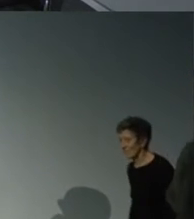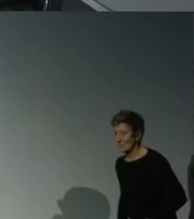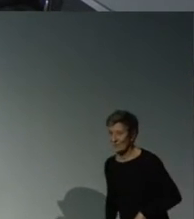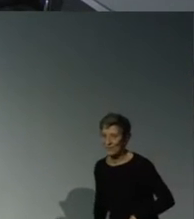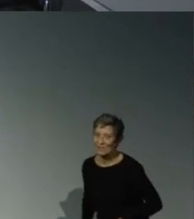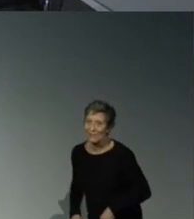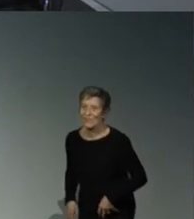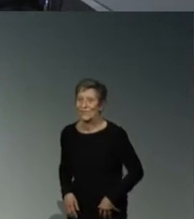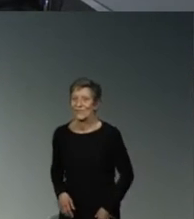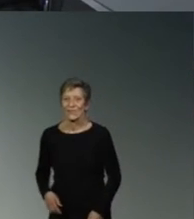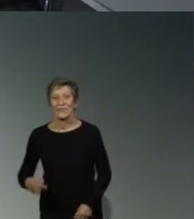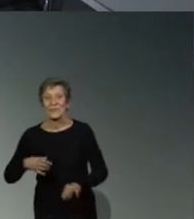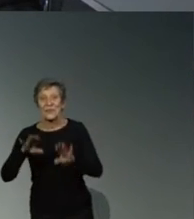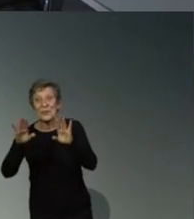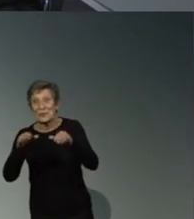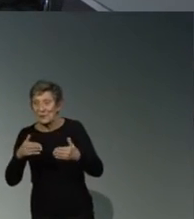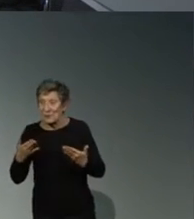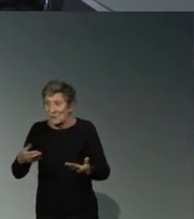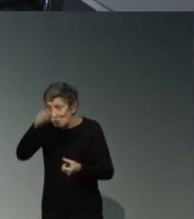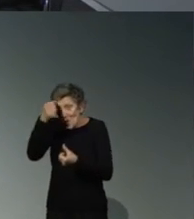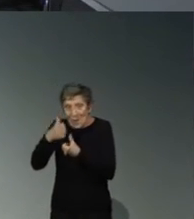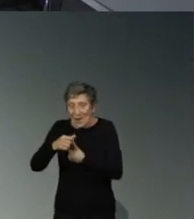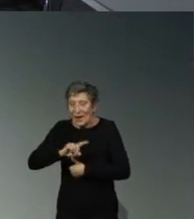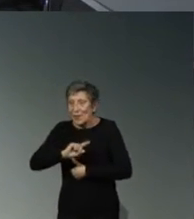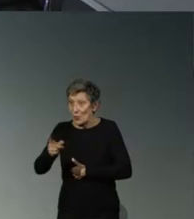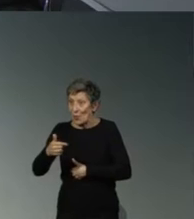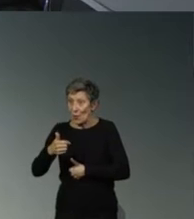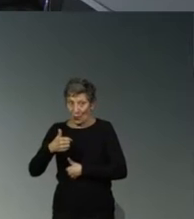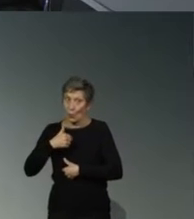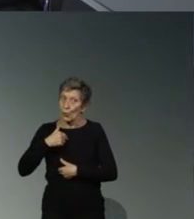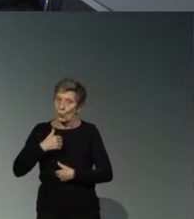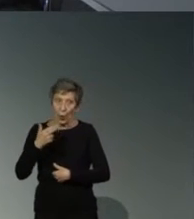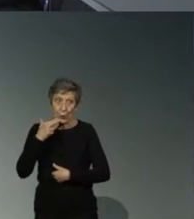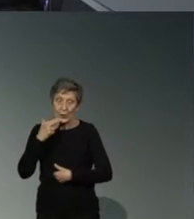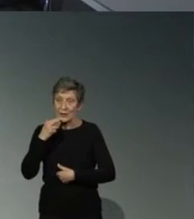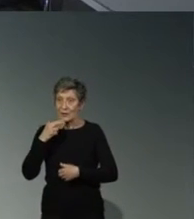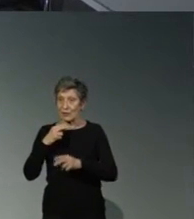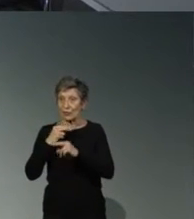J'ai pas exactement souvenir de ça, mais par contre, moi je me suis servi de ChatGPT.